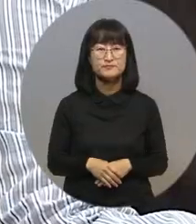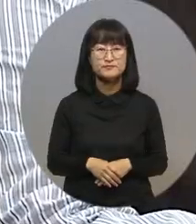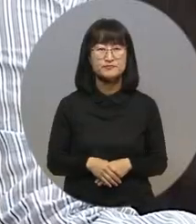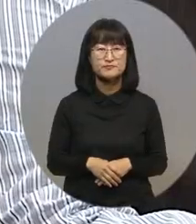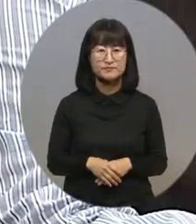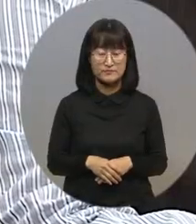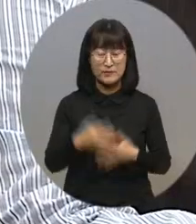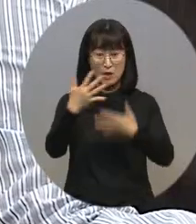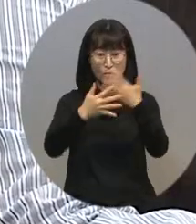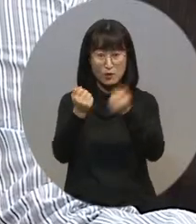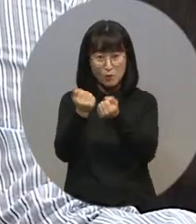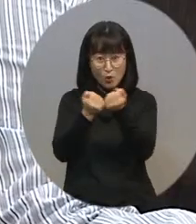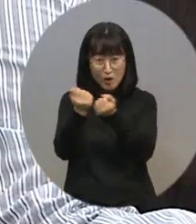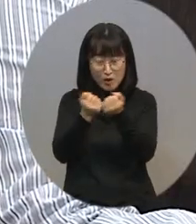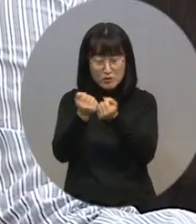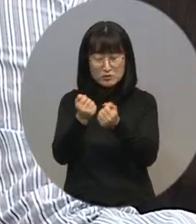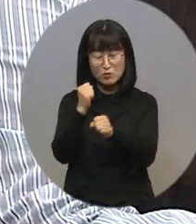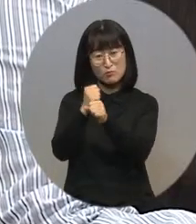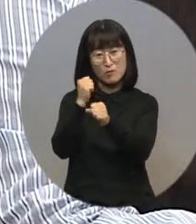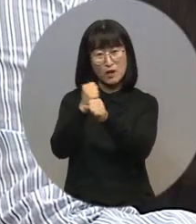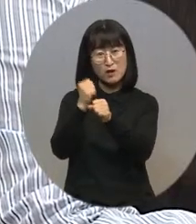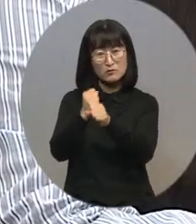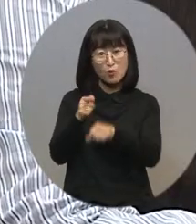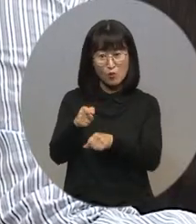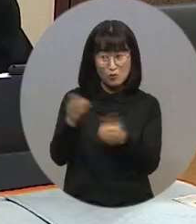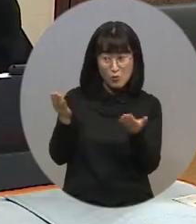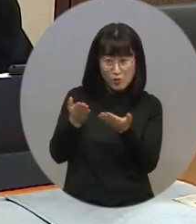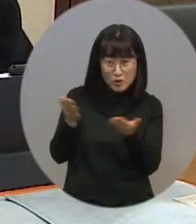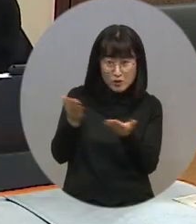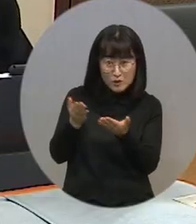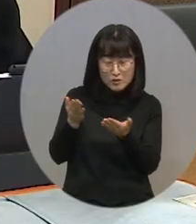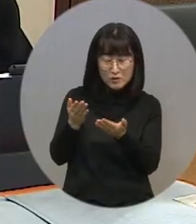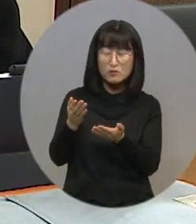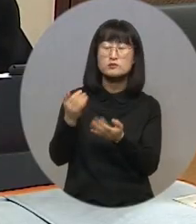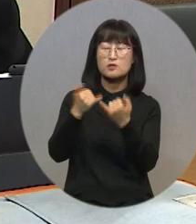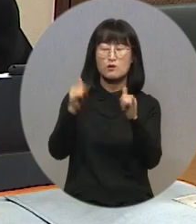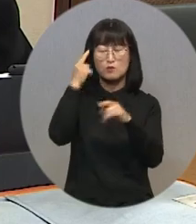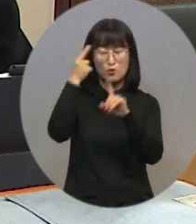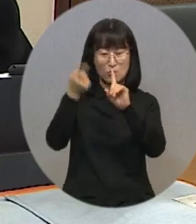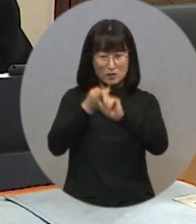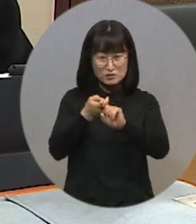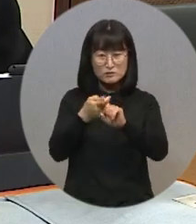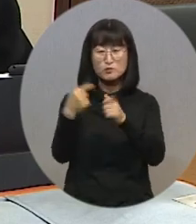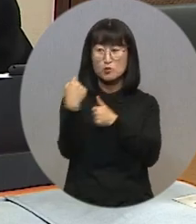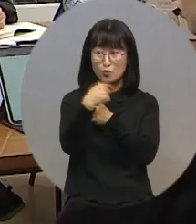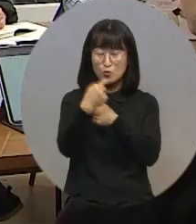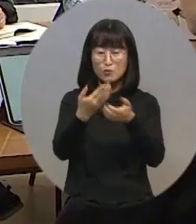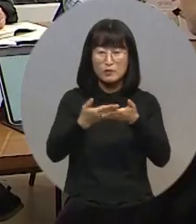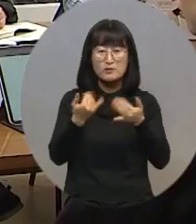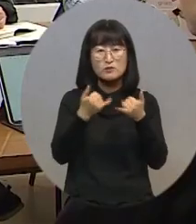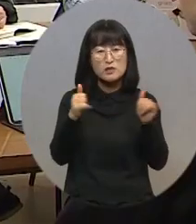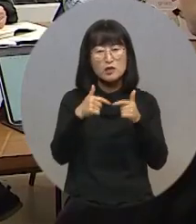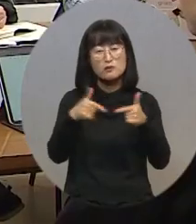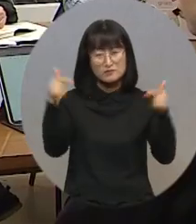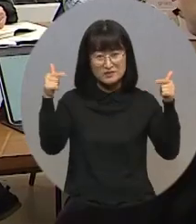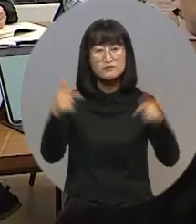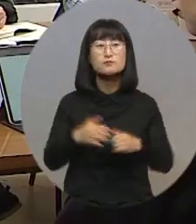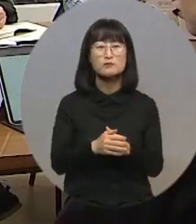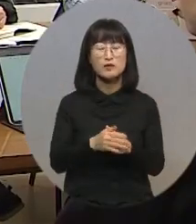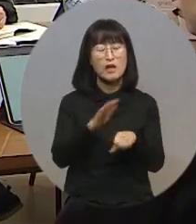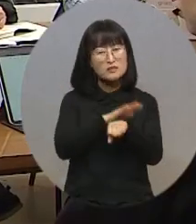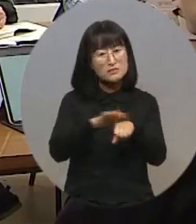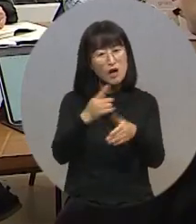화면 해설 작가의 직업이 주목받기 시작하며 교육생도 늘고 있습니다. 화면 해설 서비스를 잘하기